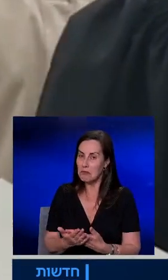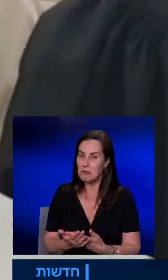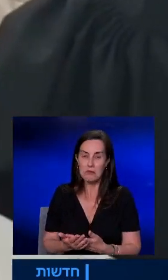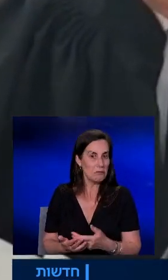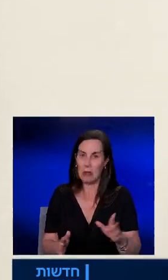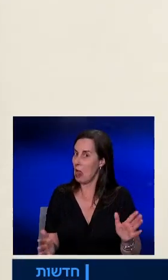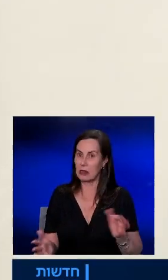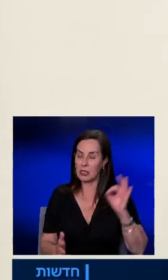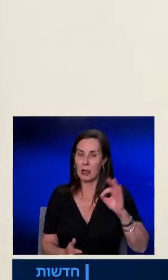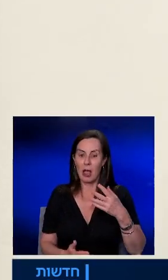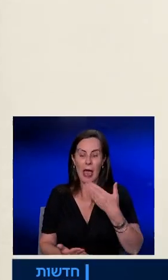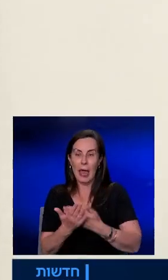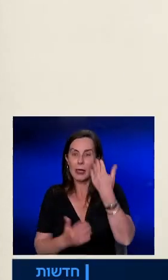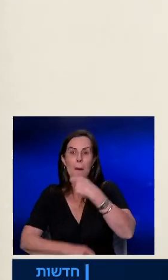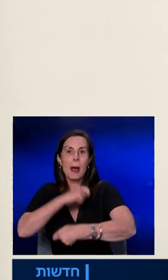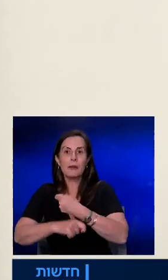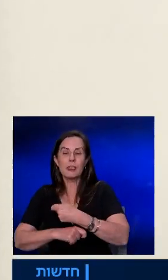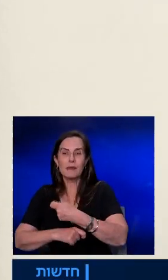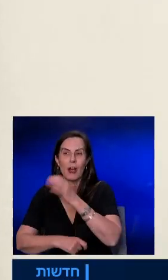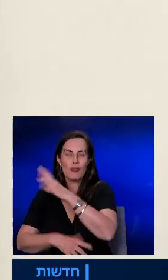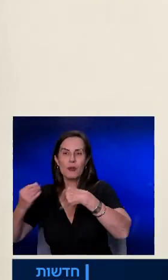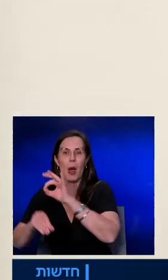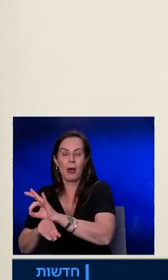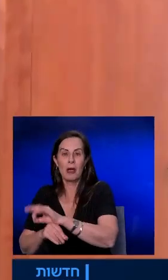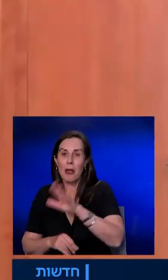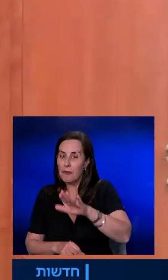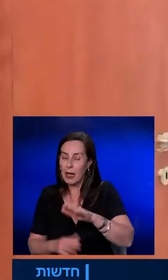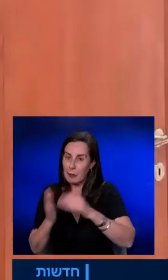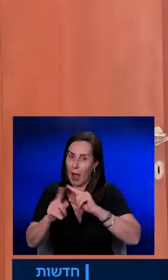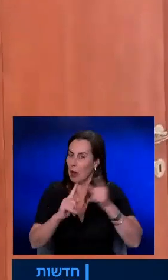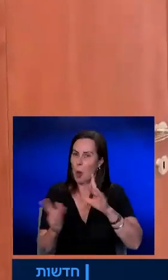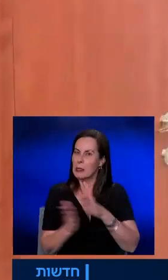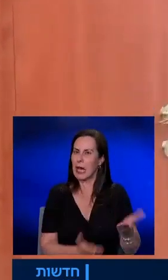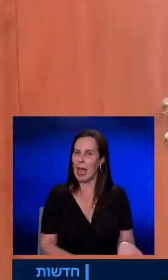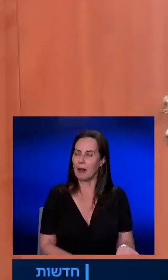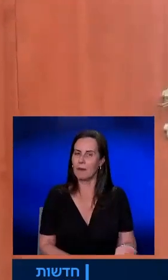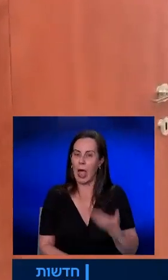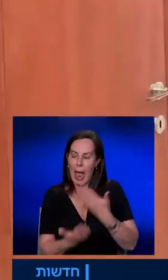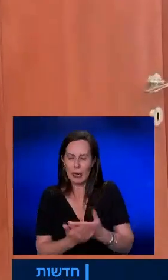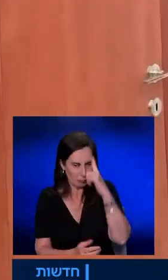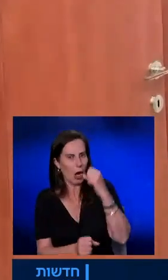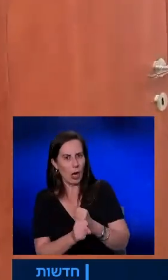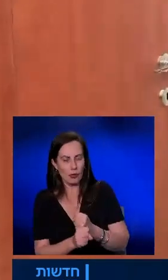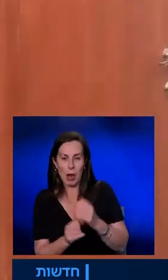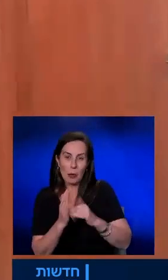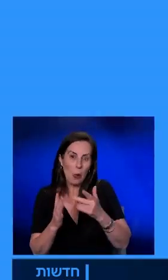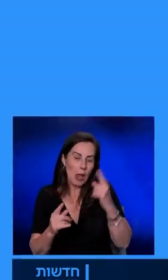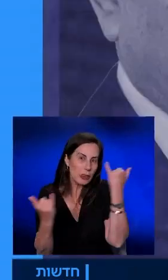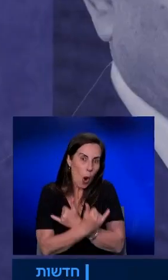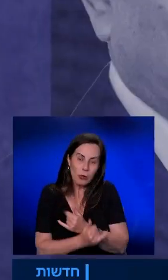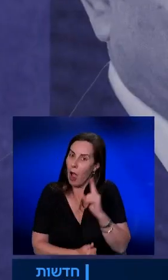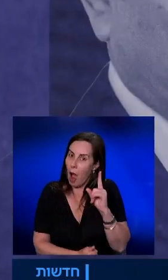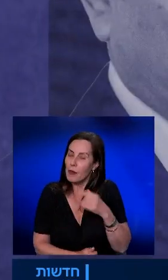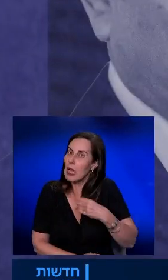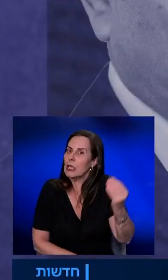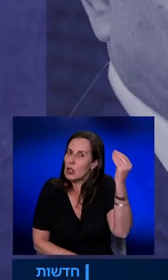נופלת כי פילבר היה בבת מצווה של אחייניתו, וגם האפשרות השנייה לא מסתדרת. פילבר מתעקש, המועד אולי שגוי, אבל אני